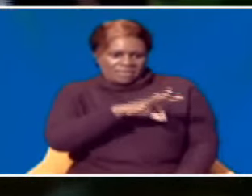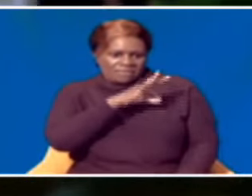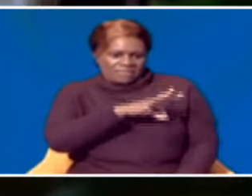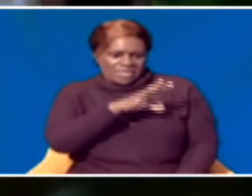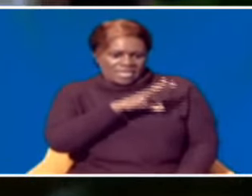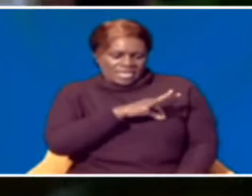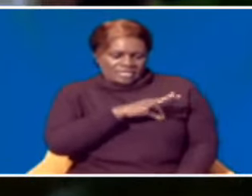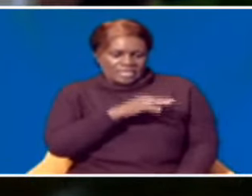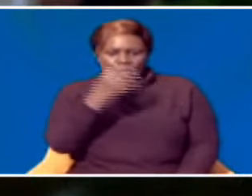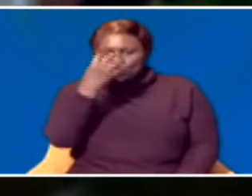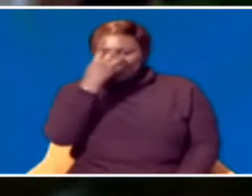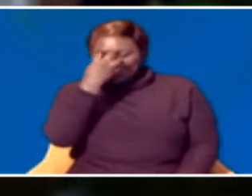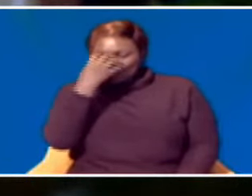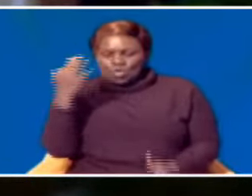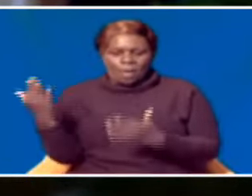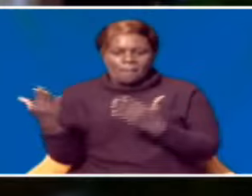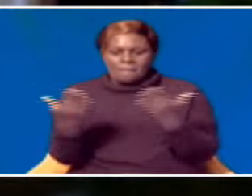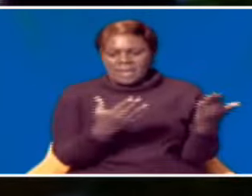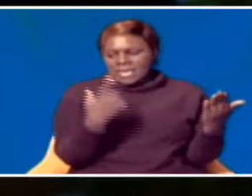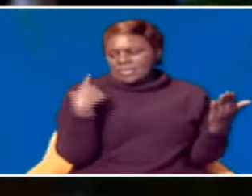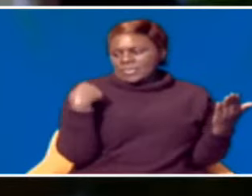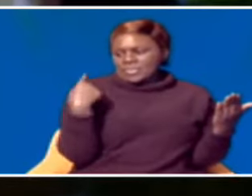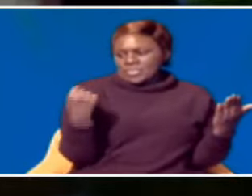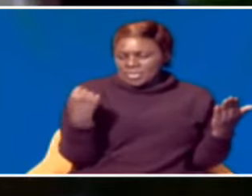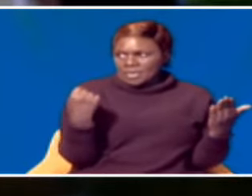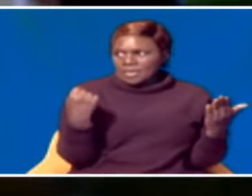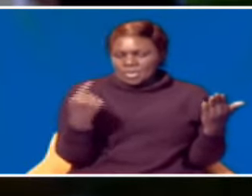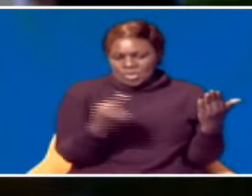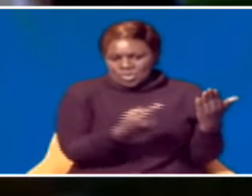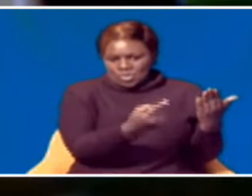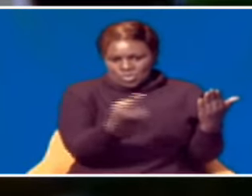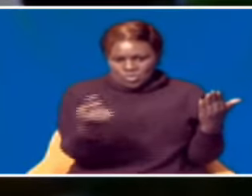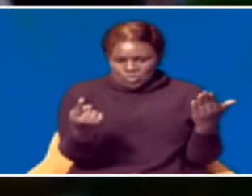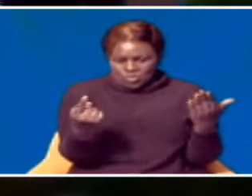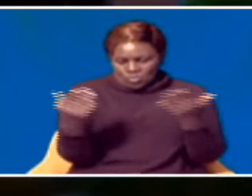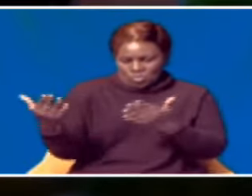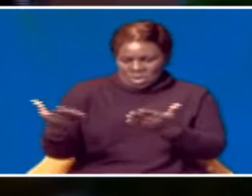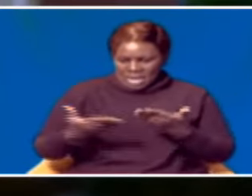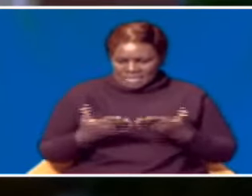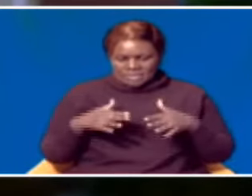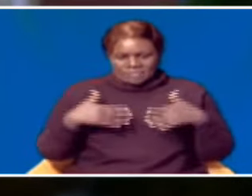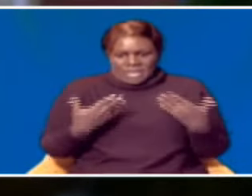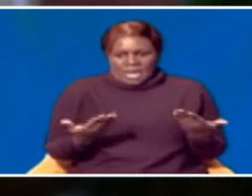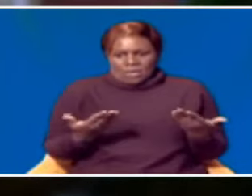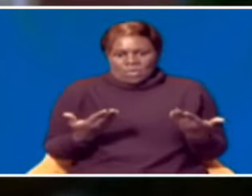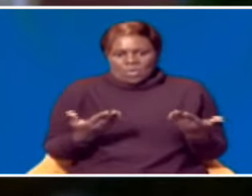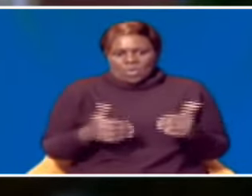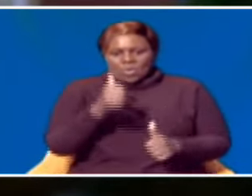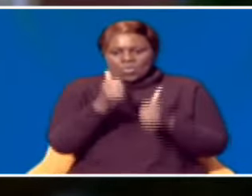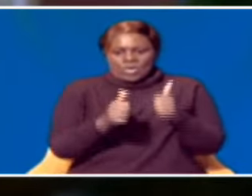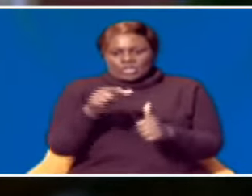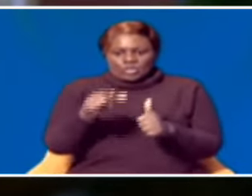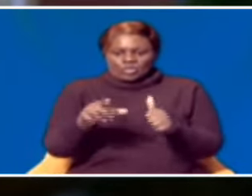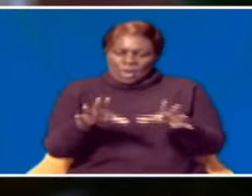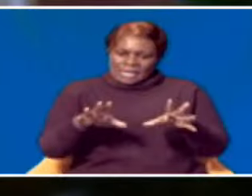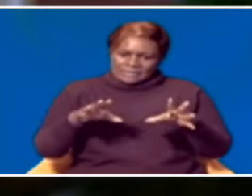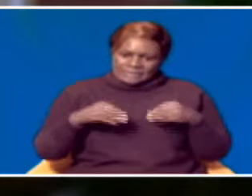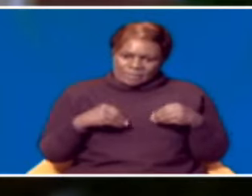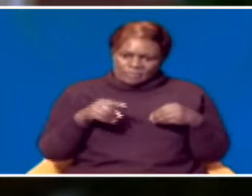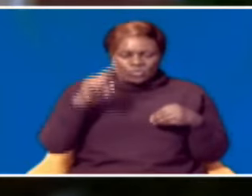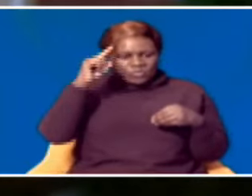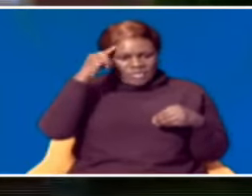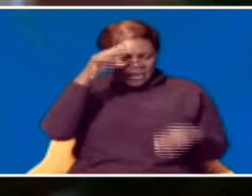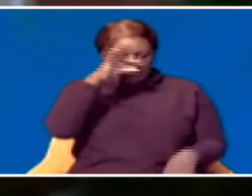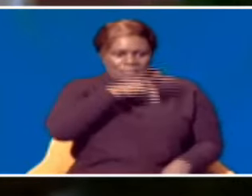matunda kilichokuja na Rais William Ruto hapa Bungoma. Nyinyi mumekipokelea vipi? Yapi ambayo mnayachukua pale mnadhani